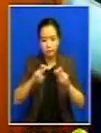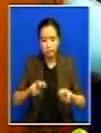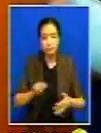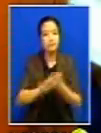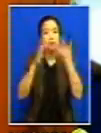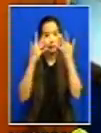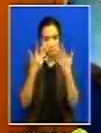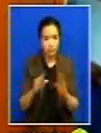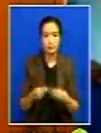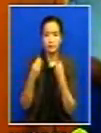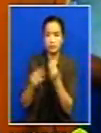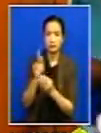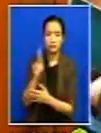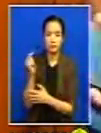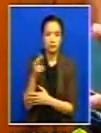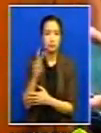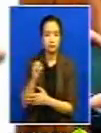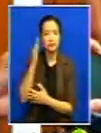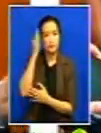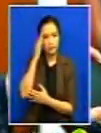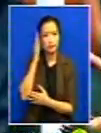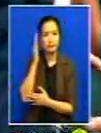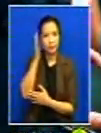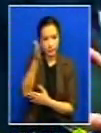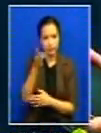ะให้คทม.เนี่ยรับทราบต่อไป